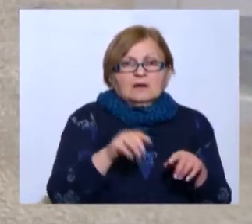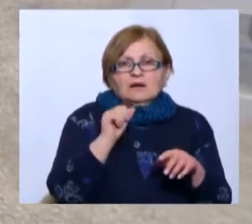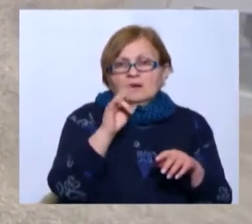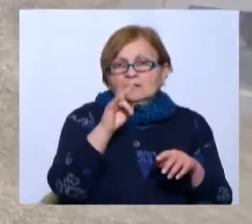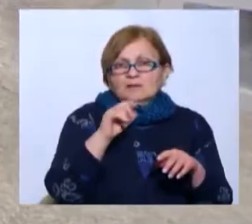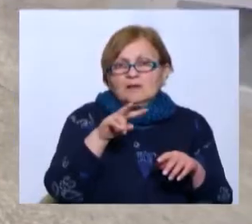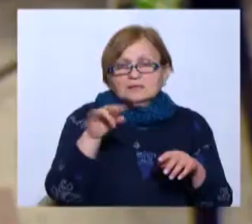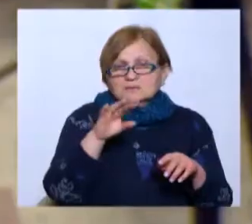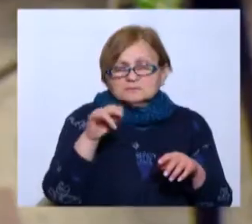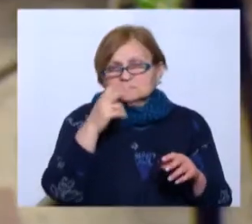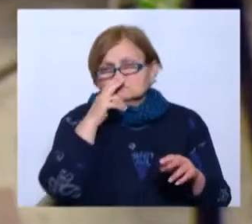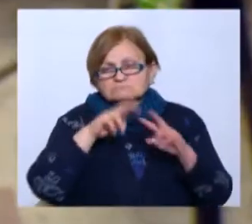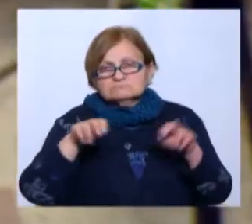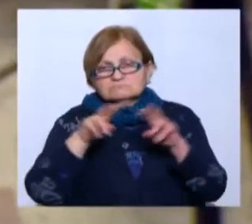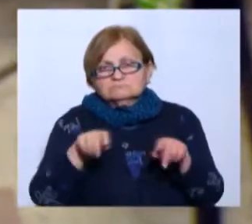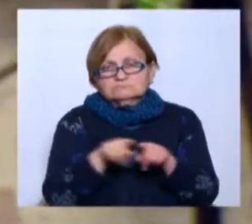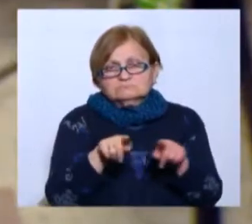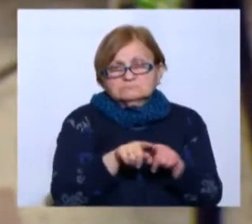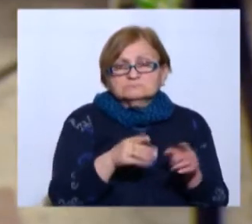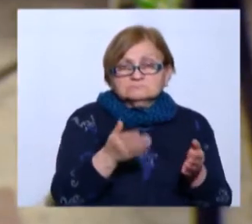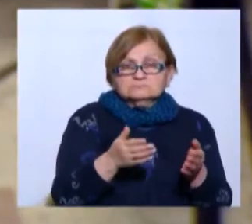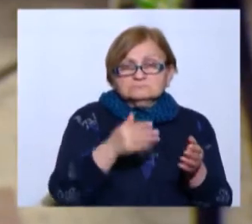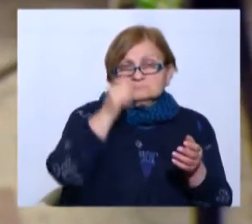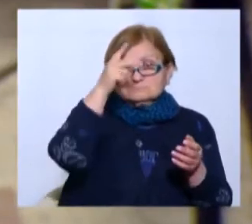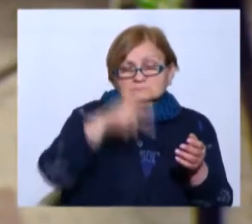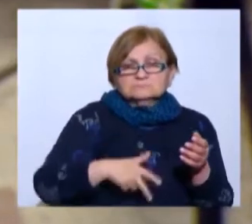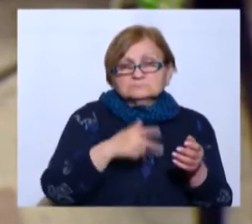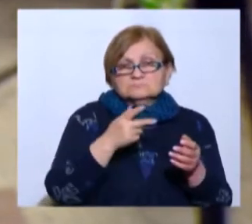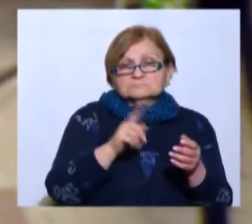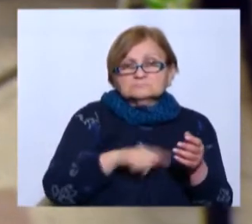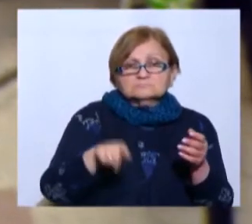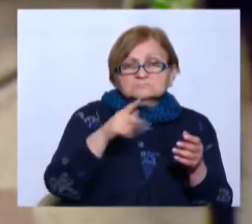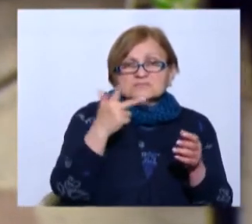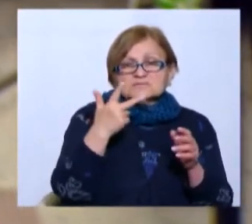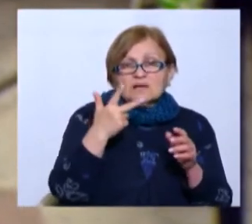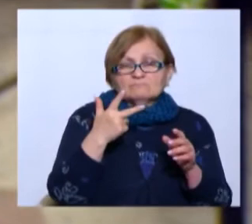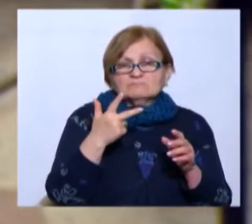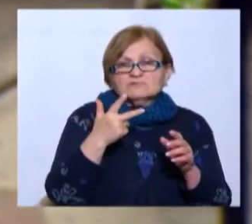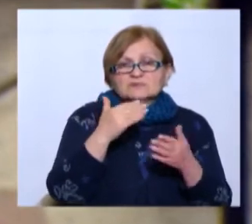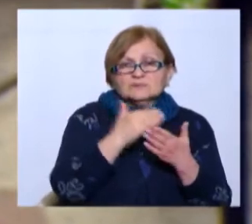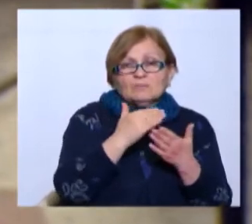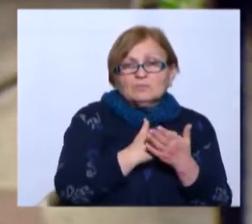ძალიან შეაჯამებს მასშასადამე ჩვენს სამწახნაგა თეზისში წარმოდგენილ დებულებას.